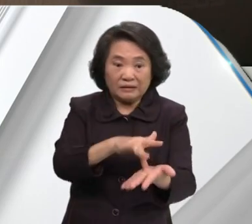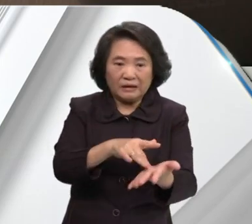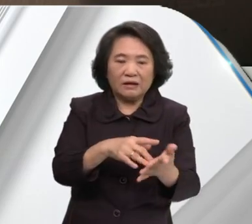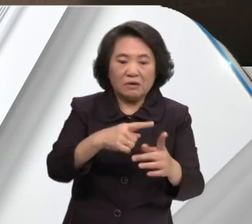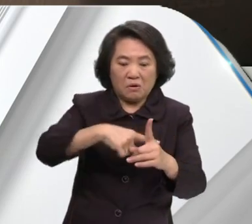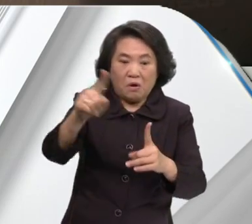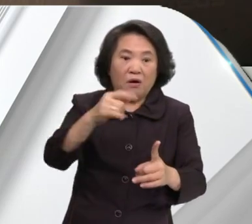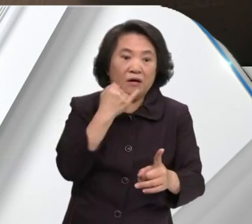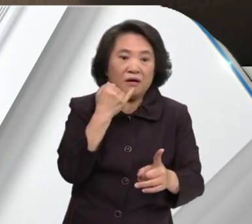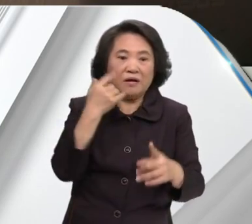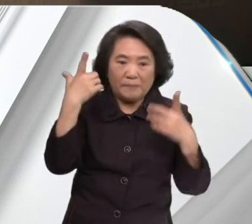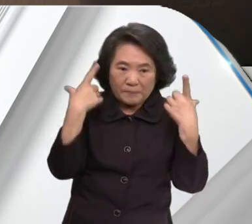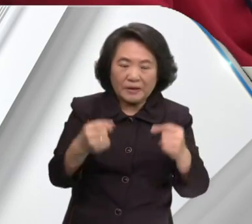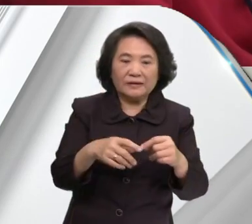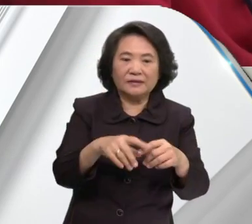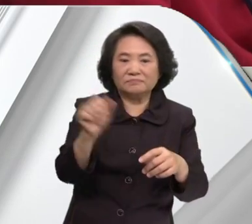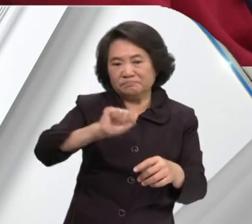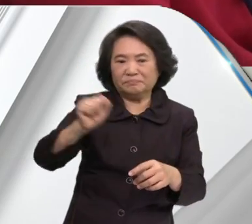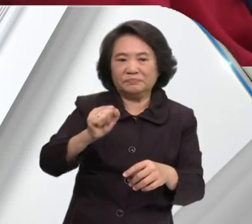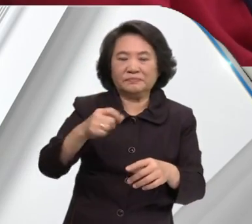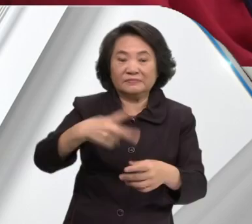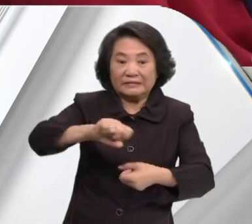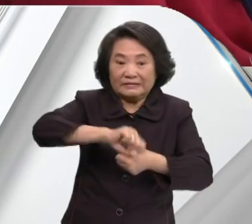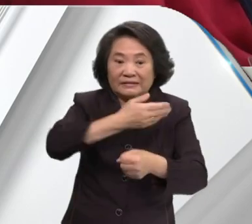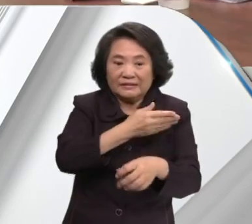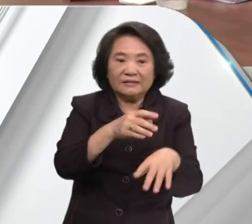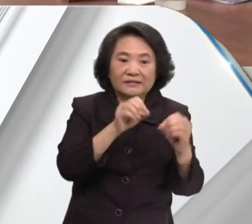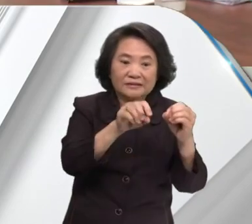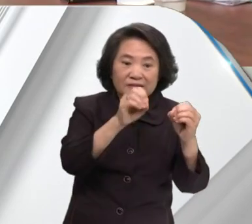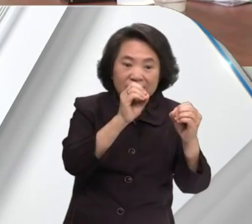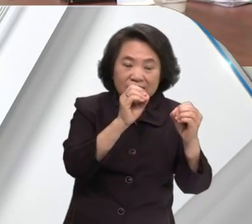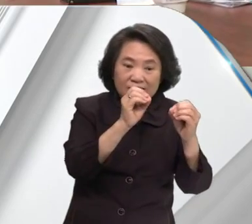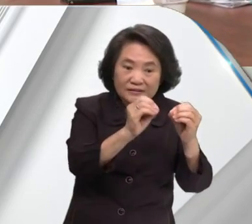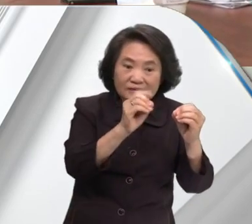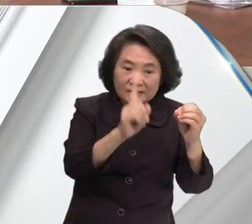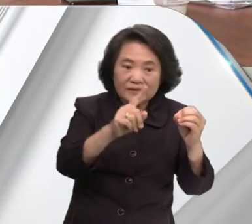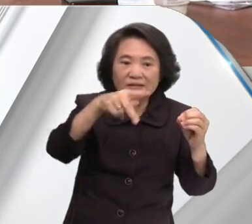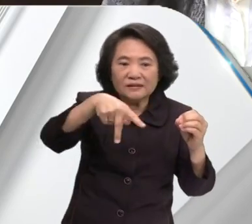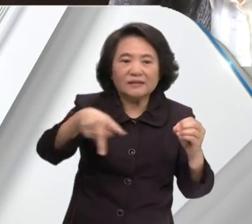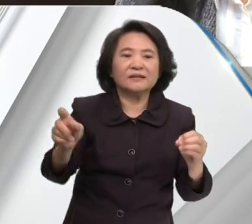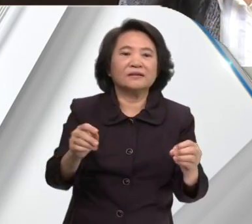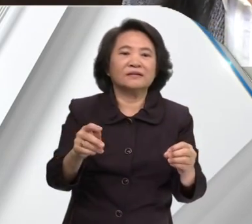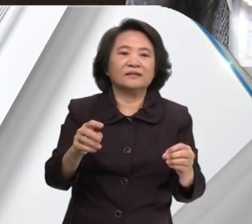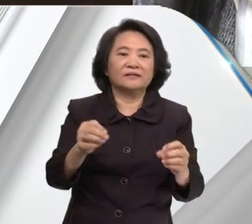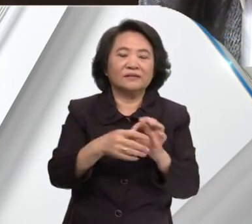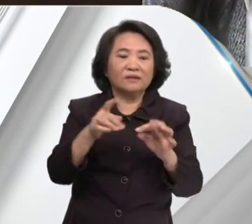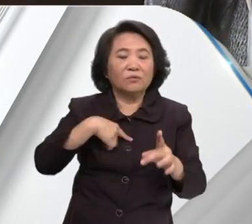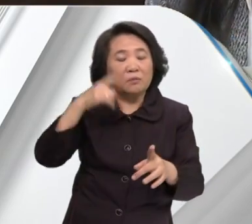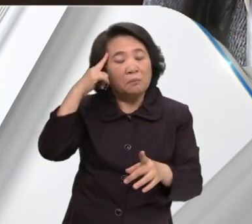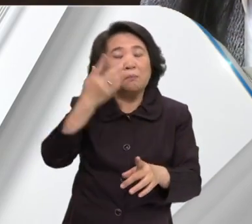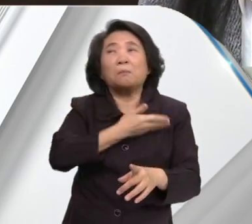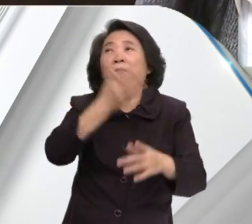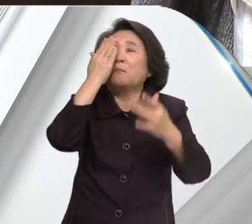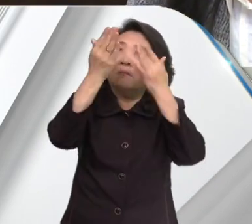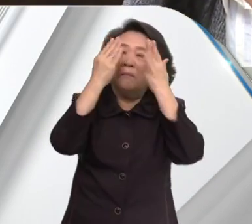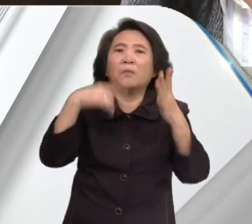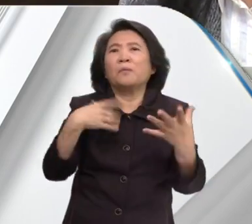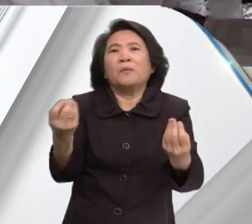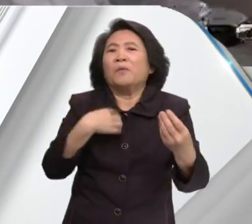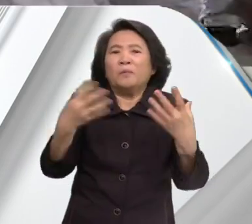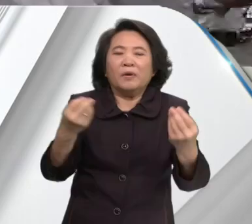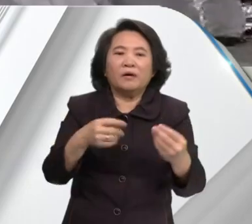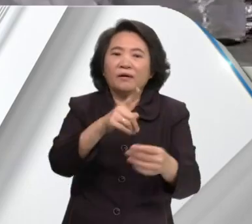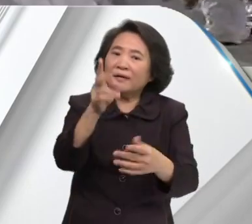准值，从不得检出到0.01ppm。 我们没有默许， 这就是农委会对于食安的看法跟把